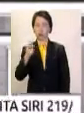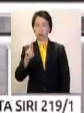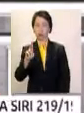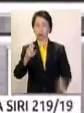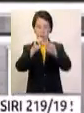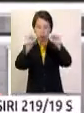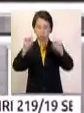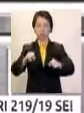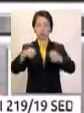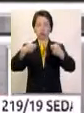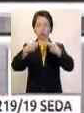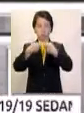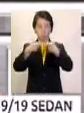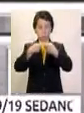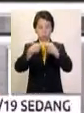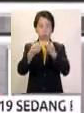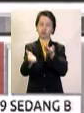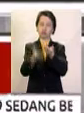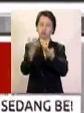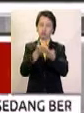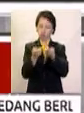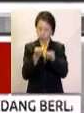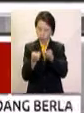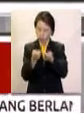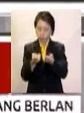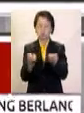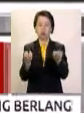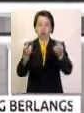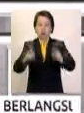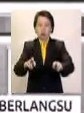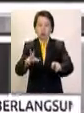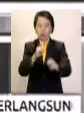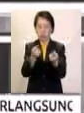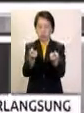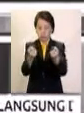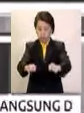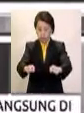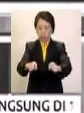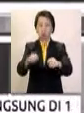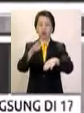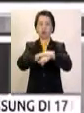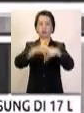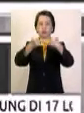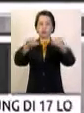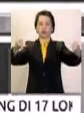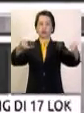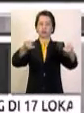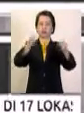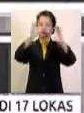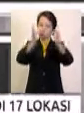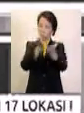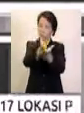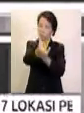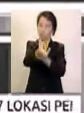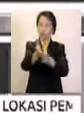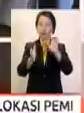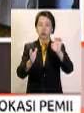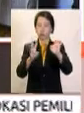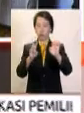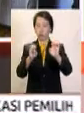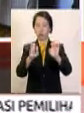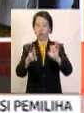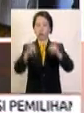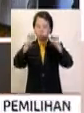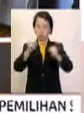sistem elektronik itu bagi memudahkan pengurusan kontrak dan tender dalam talian secara telus. E-works